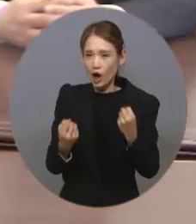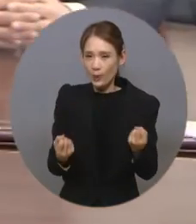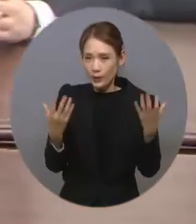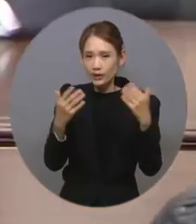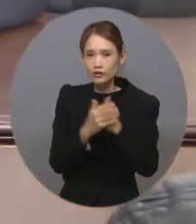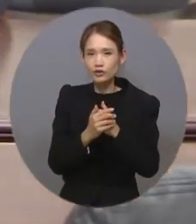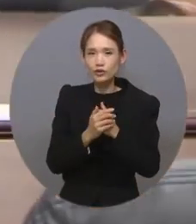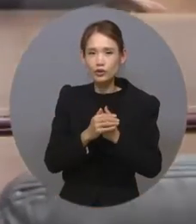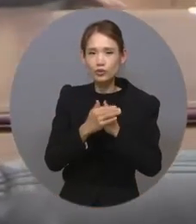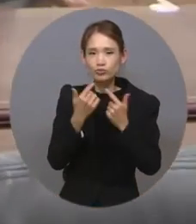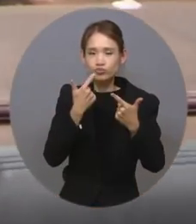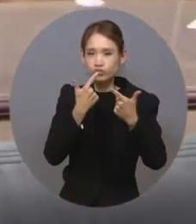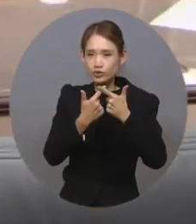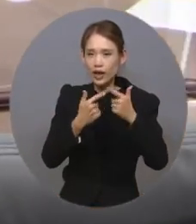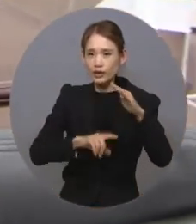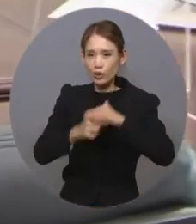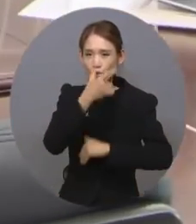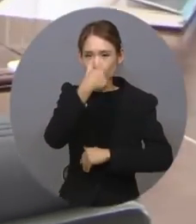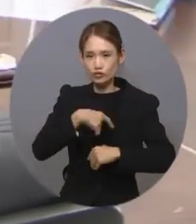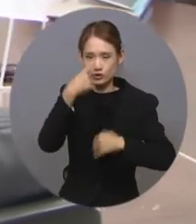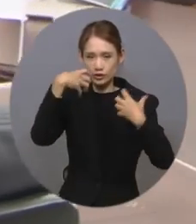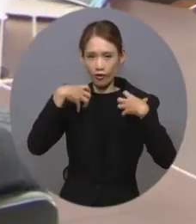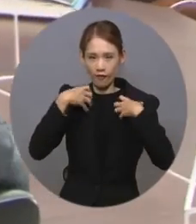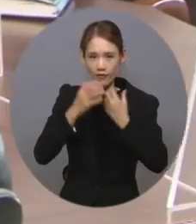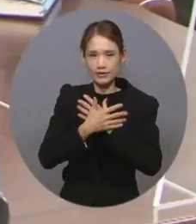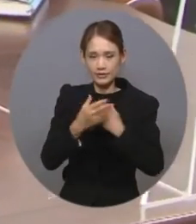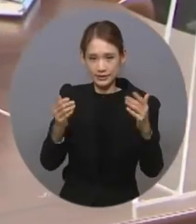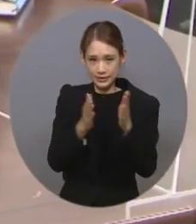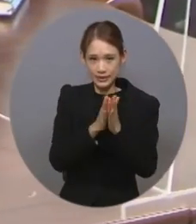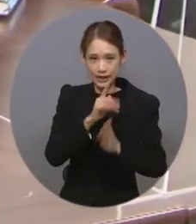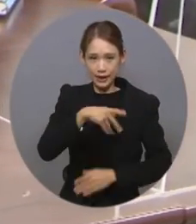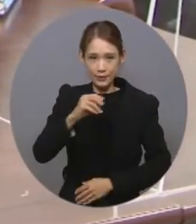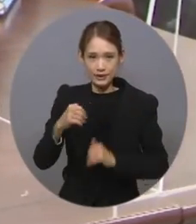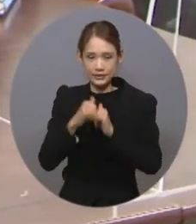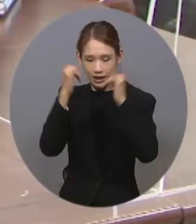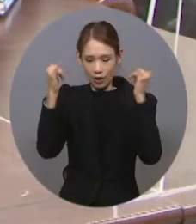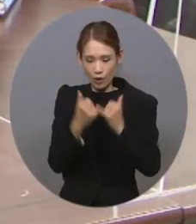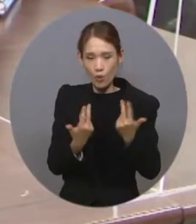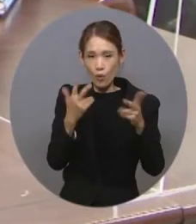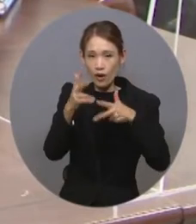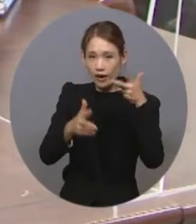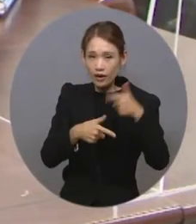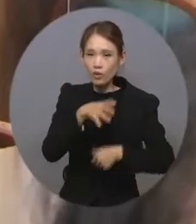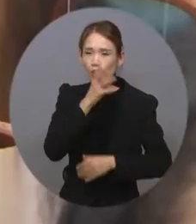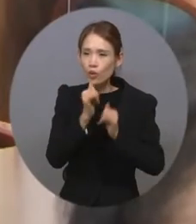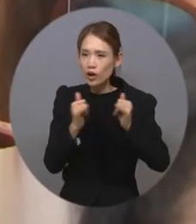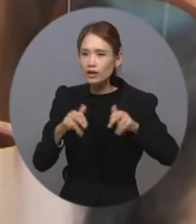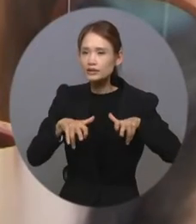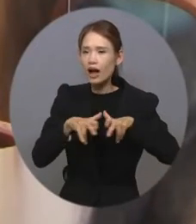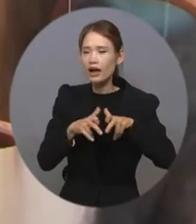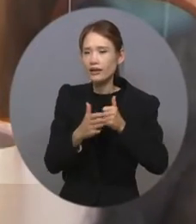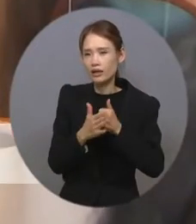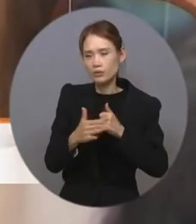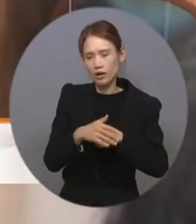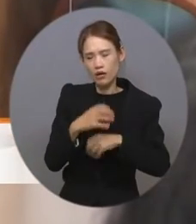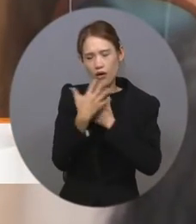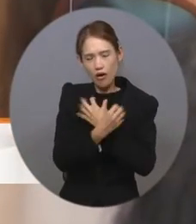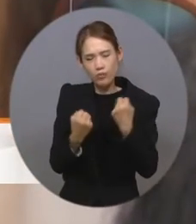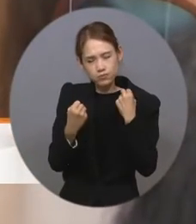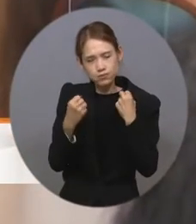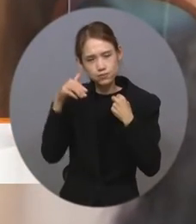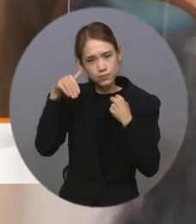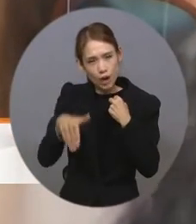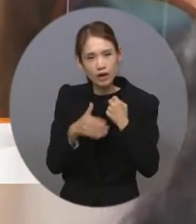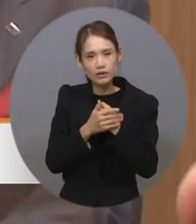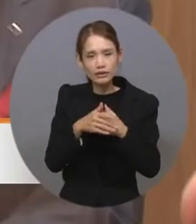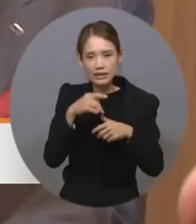부산 동구청에서 진행되었습니다. KMI 사회공헌사업단은 고령 및 장애로 건강이 좋지 않아 김치를 담그지